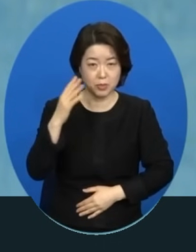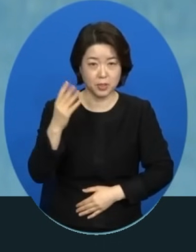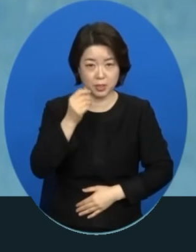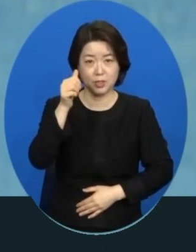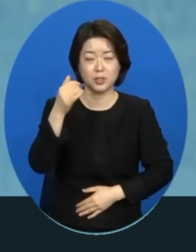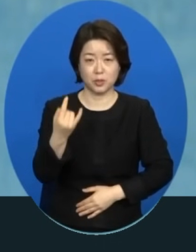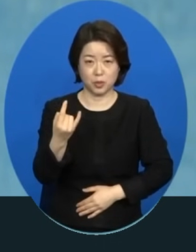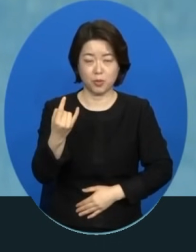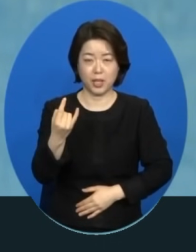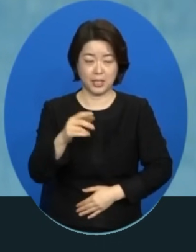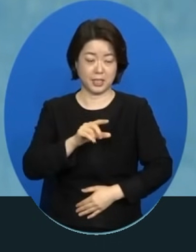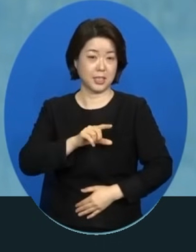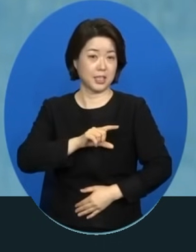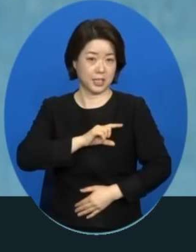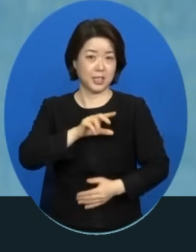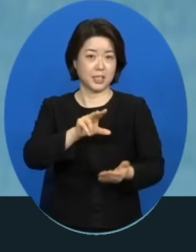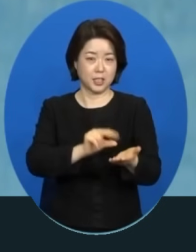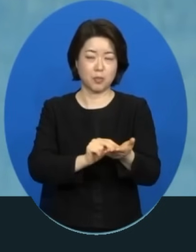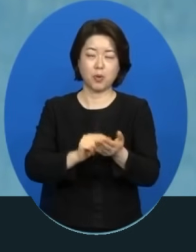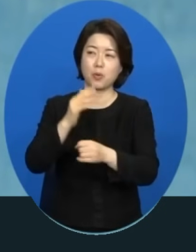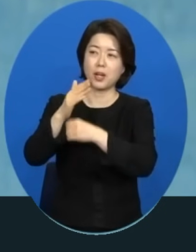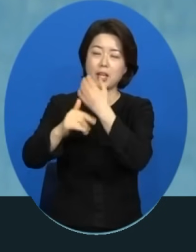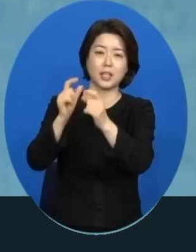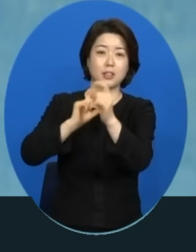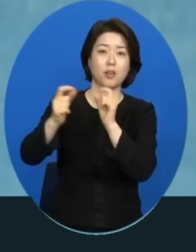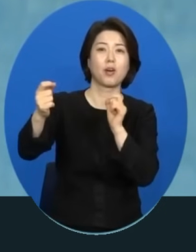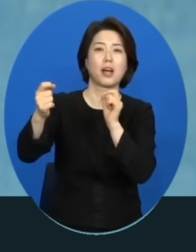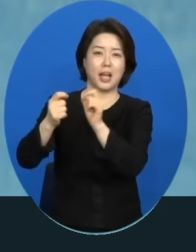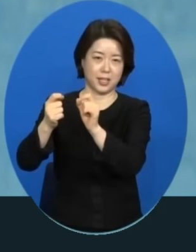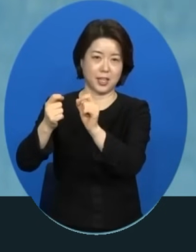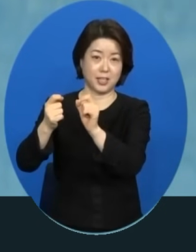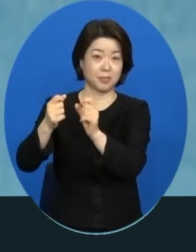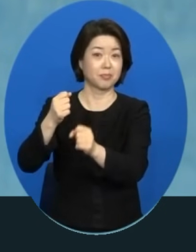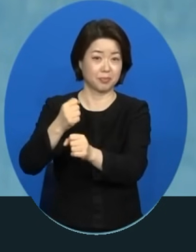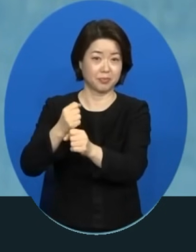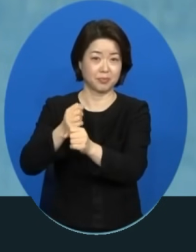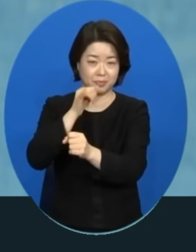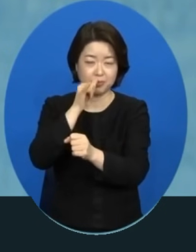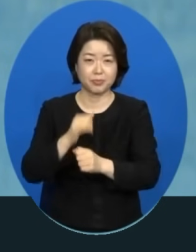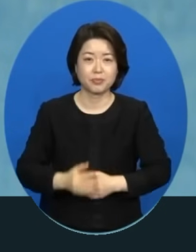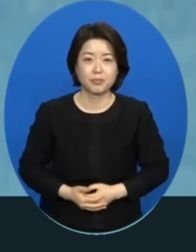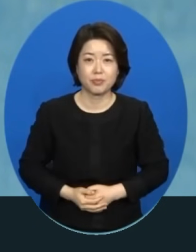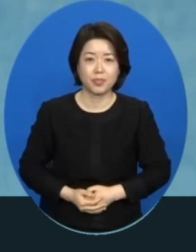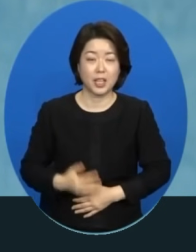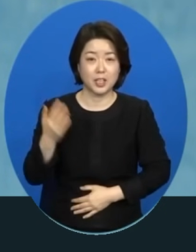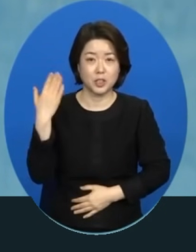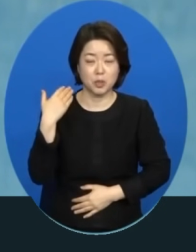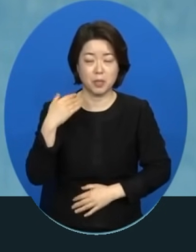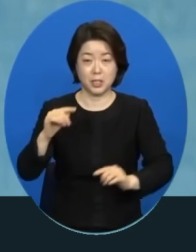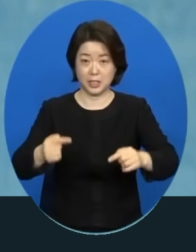더 가까이라고 지었습니다. 지난 1월 1일에 신년이 되어서